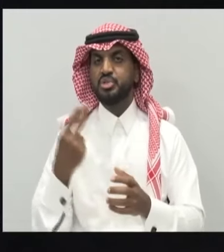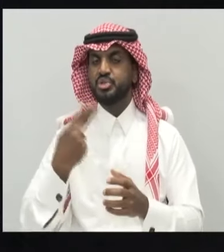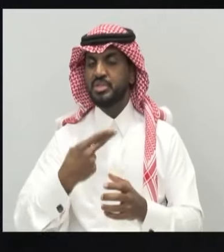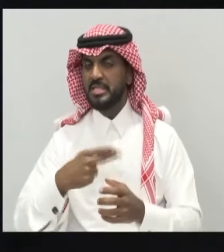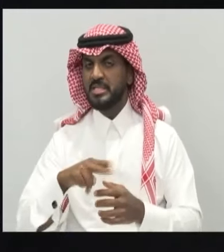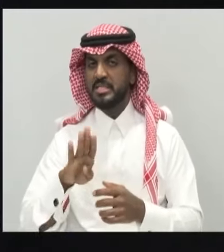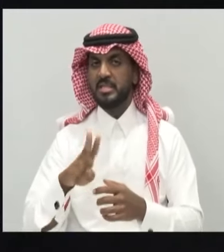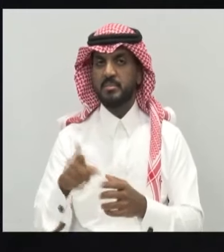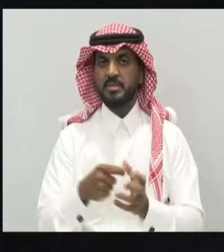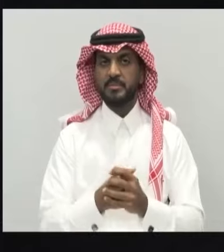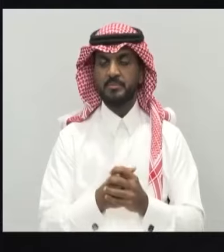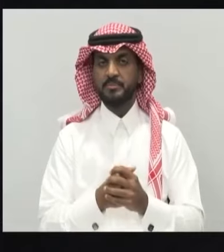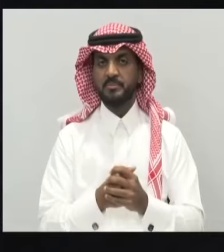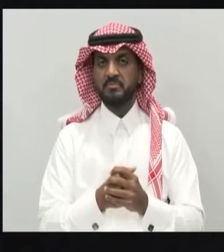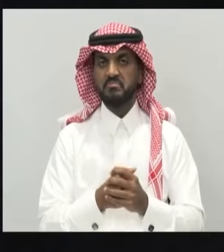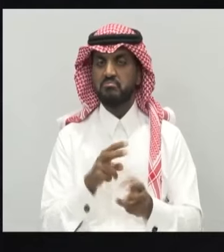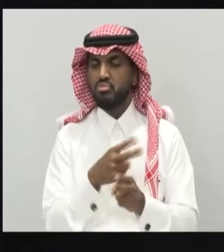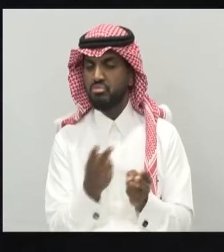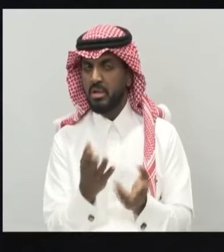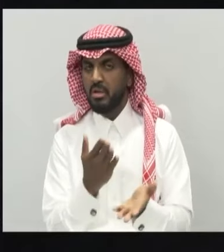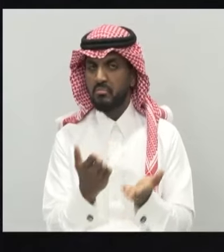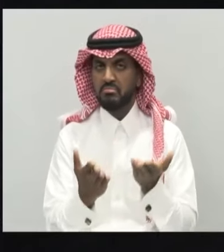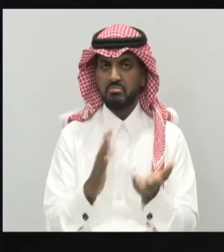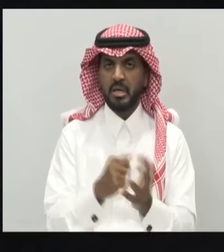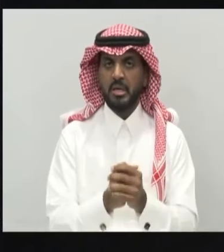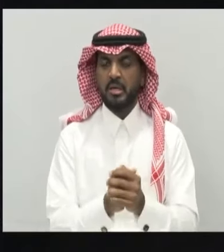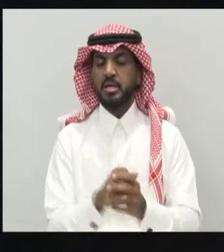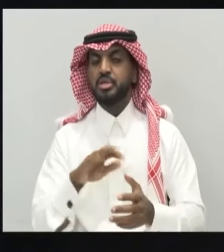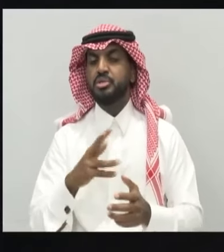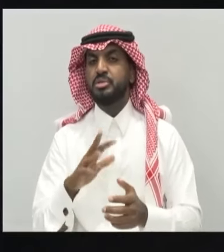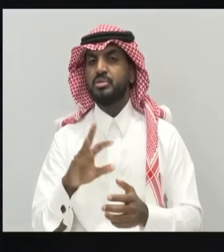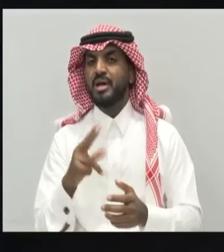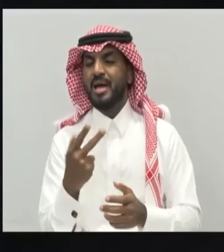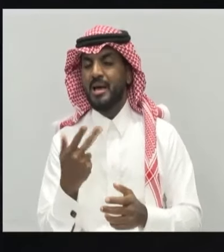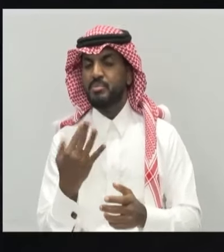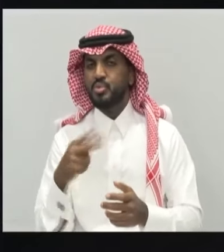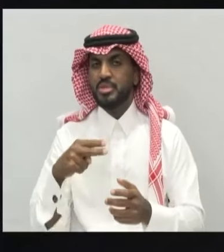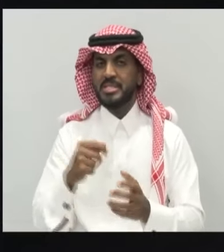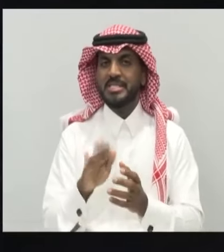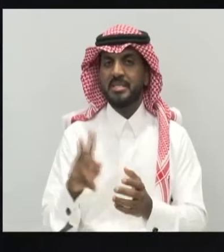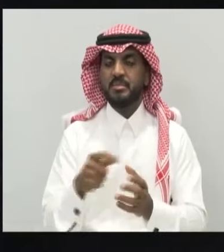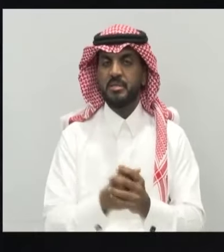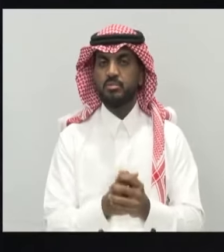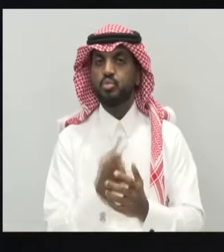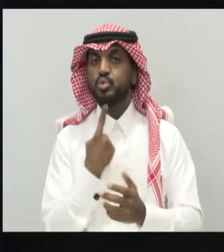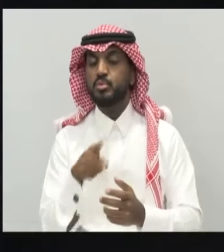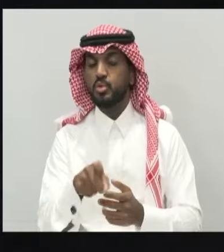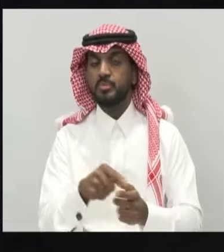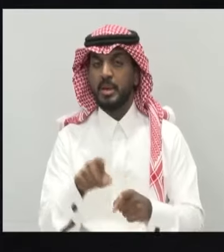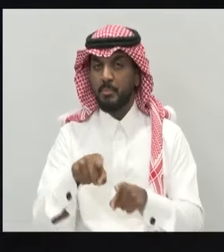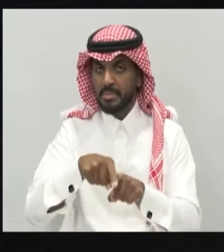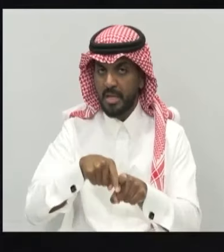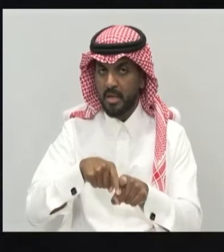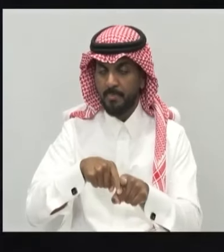سم صح ولا لا قد نختلف بعضكم ممكن يقدر 25 سم الان منكم بارك الله فيكم تاخذ